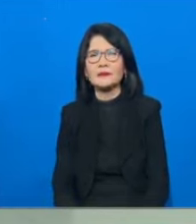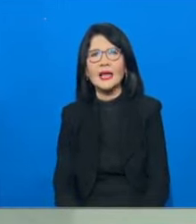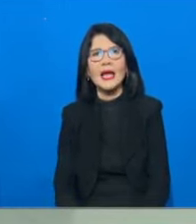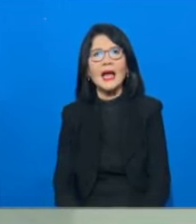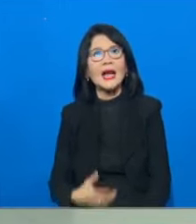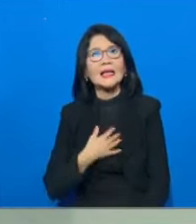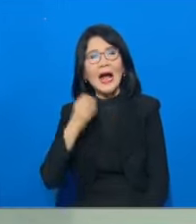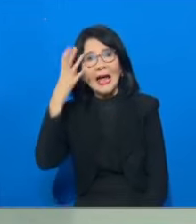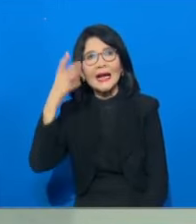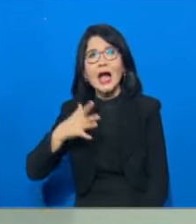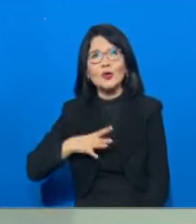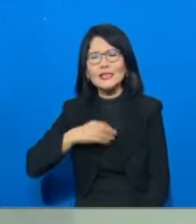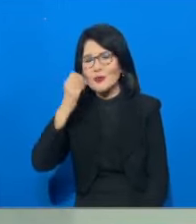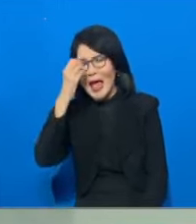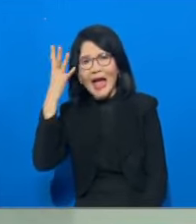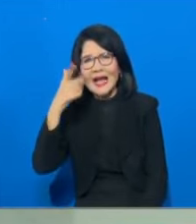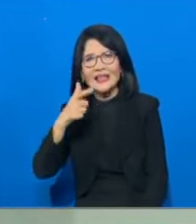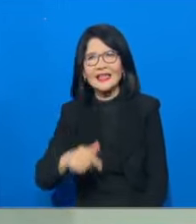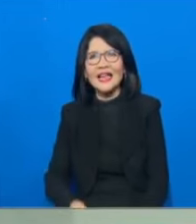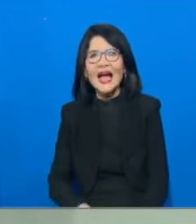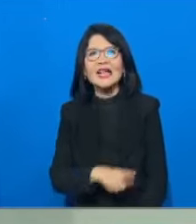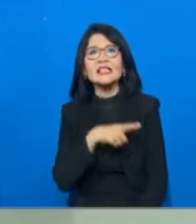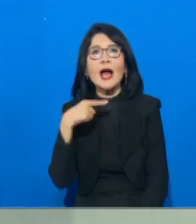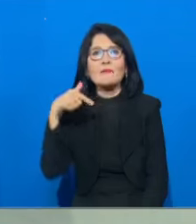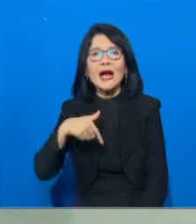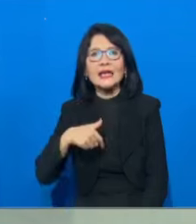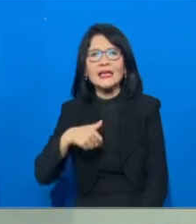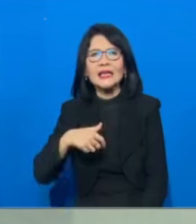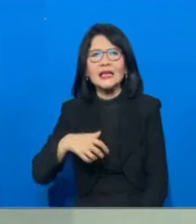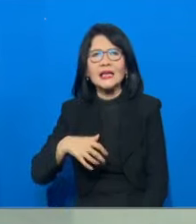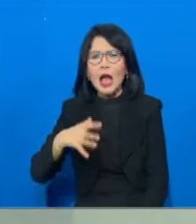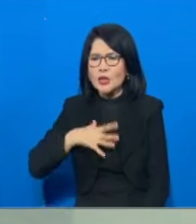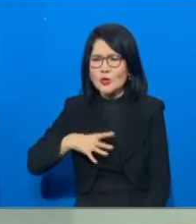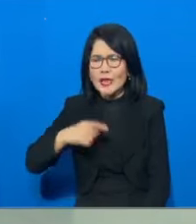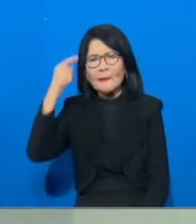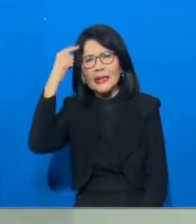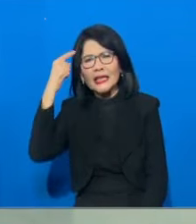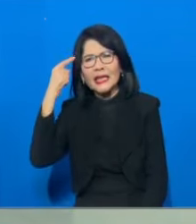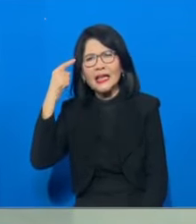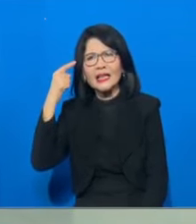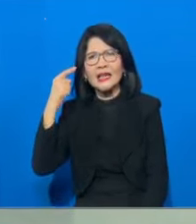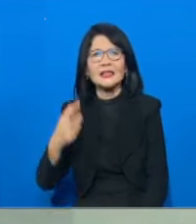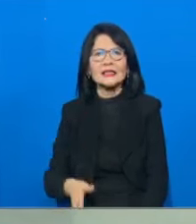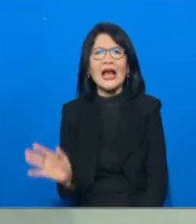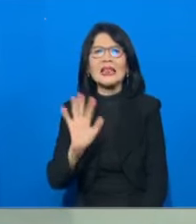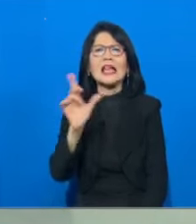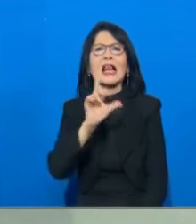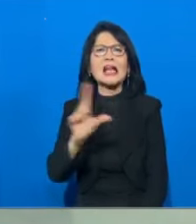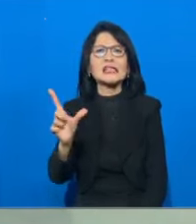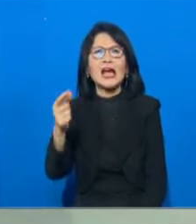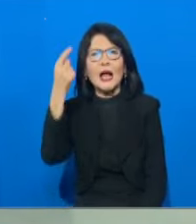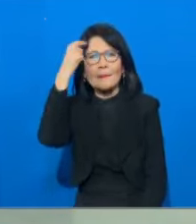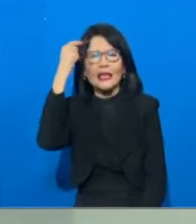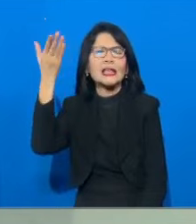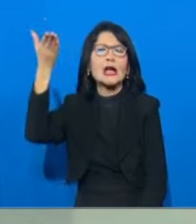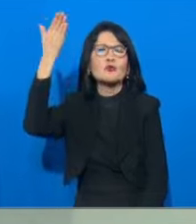bagi para dosen e yang selama ini mungkin menganggap Bahwa ini tidak akan selancar yang yang yang apa yang